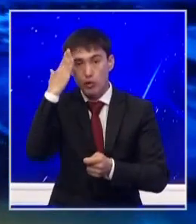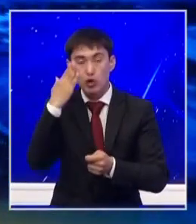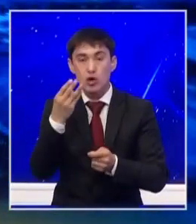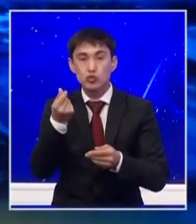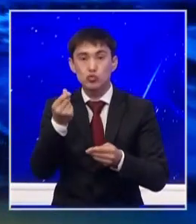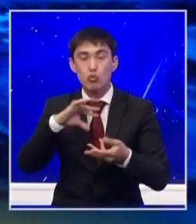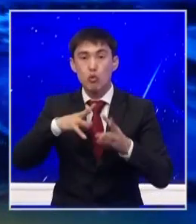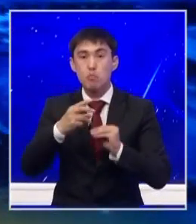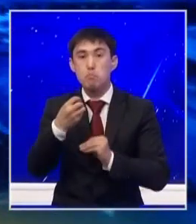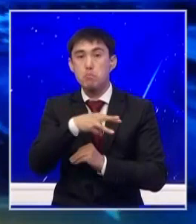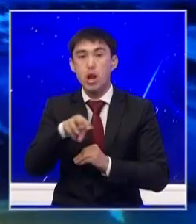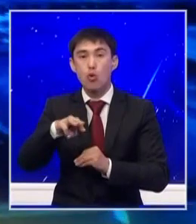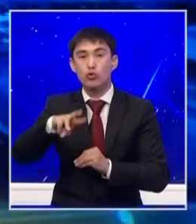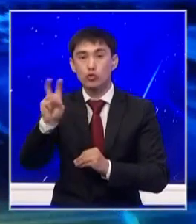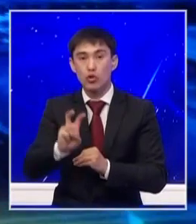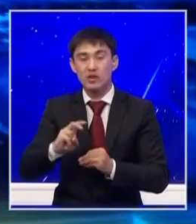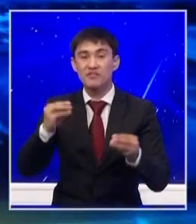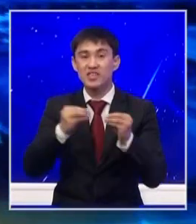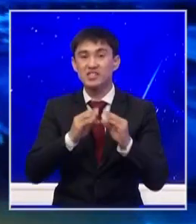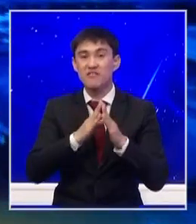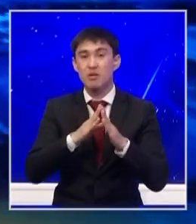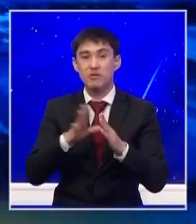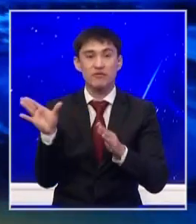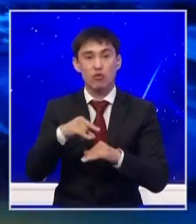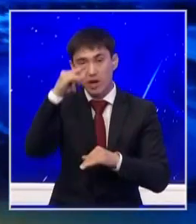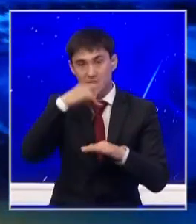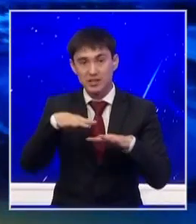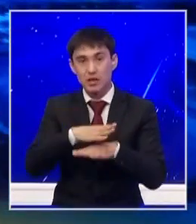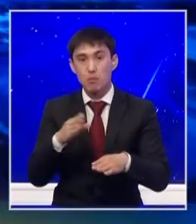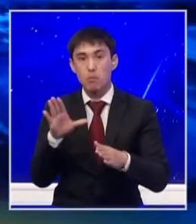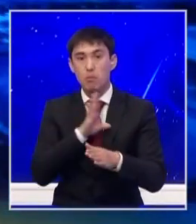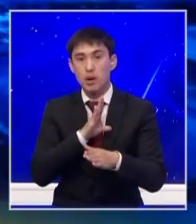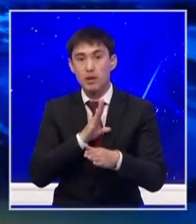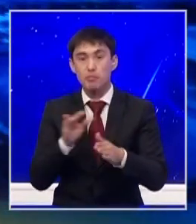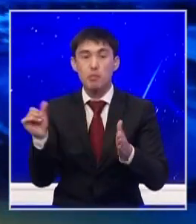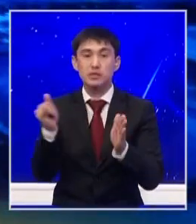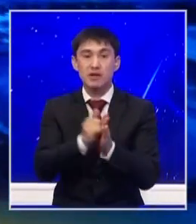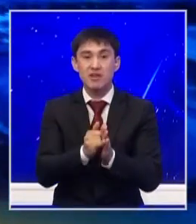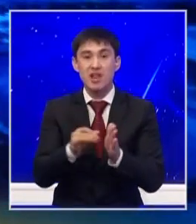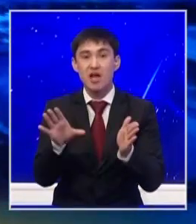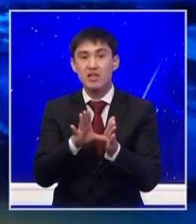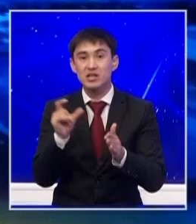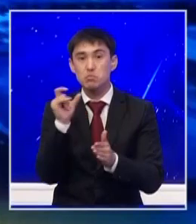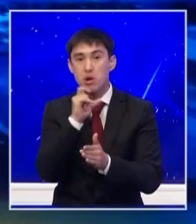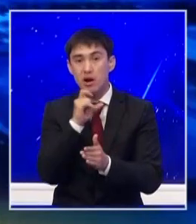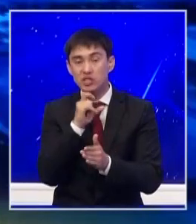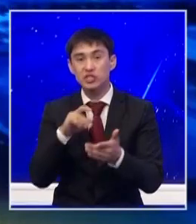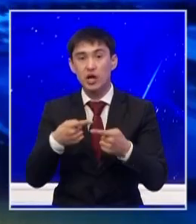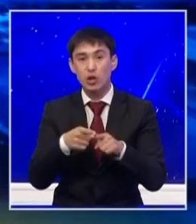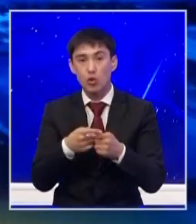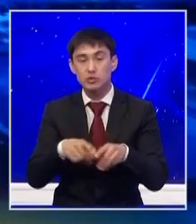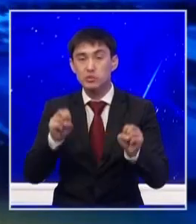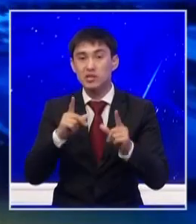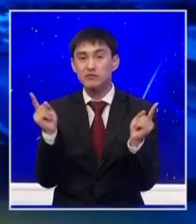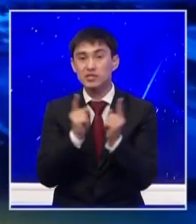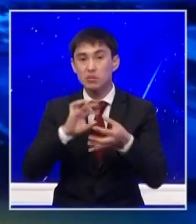почти миллион долларов в целом 10 фермером со всего Казахстана были поставлены энергосберегающие технологии на специальной